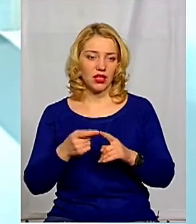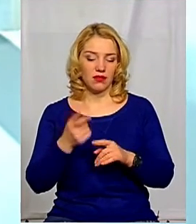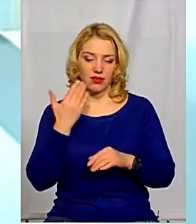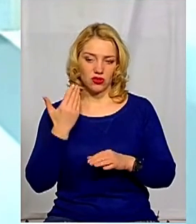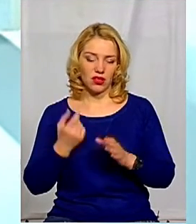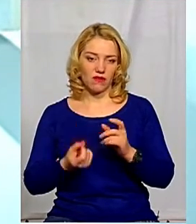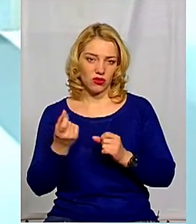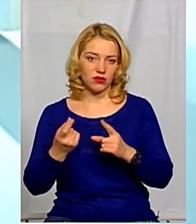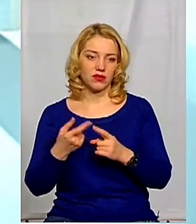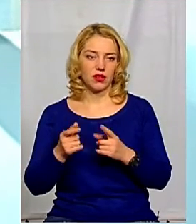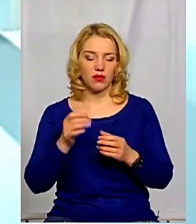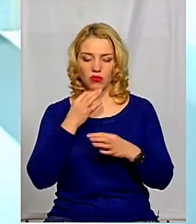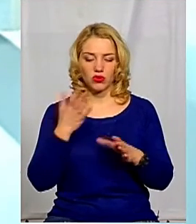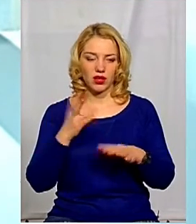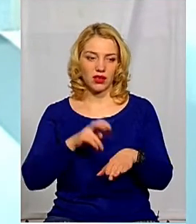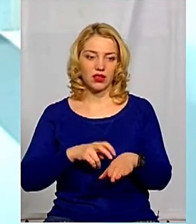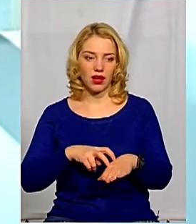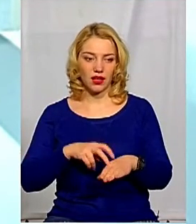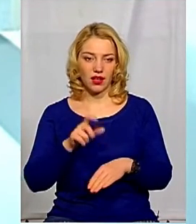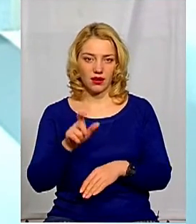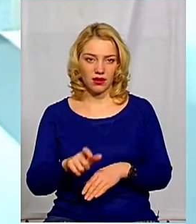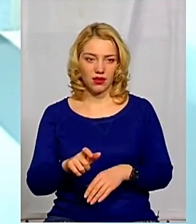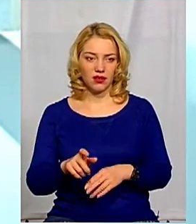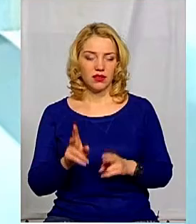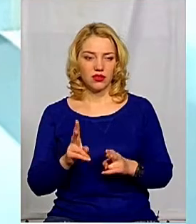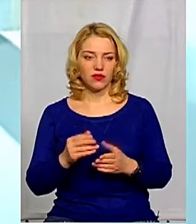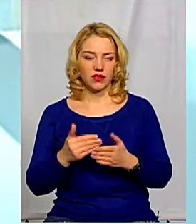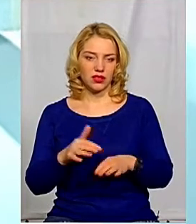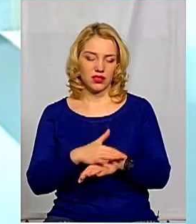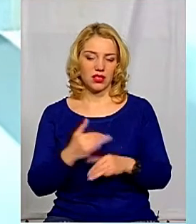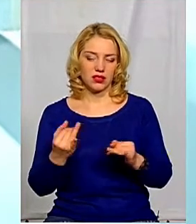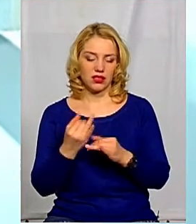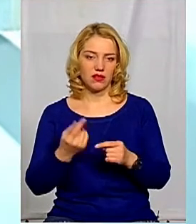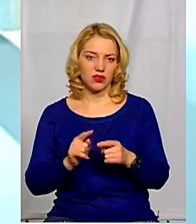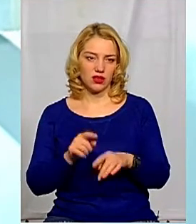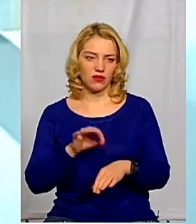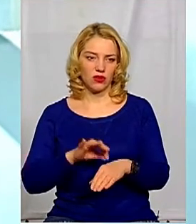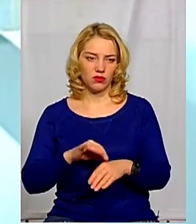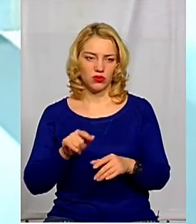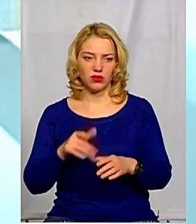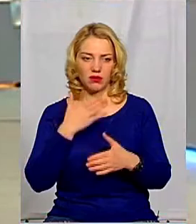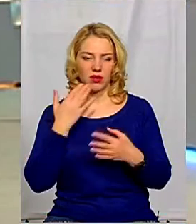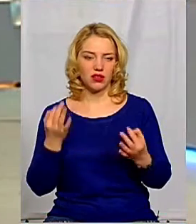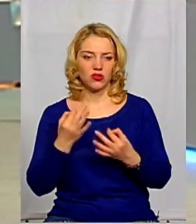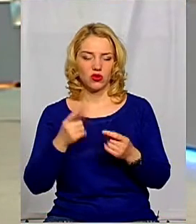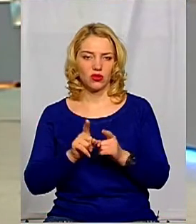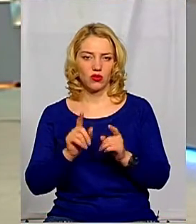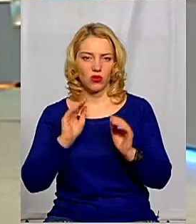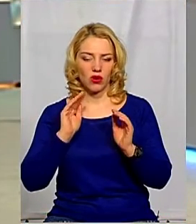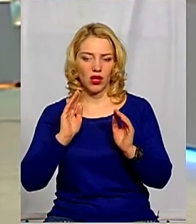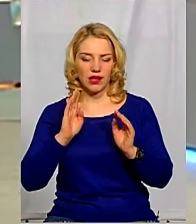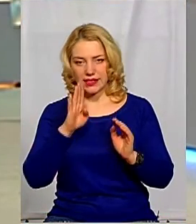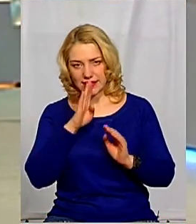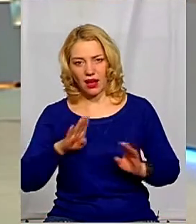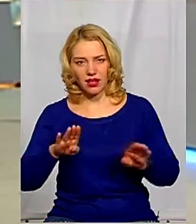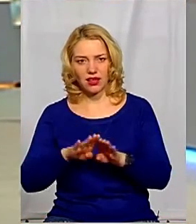мені здається, що будь-який лікар, який, так як населення, цікавиться цією хворобою, і тут немає нічого такого закритого. А в